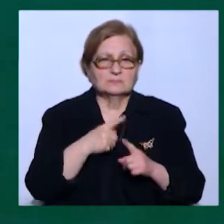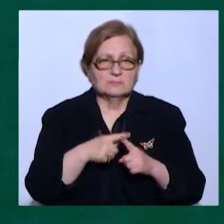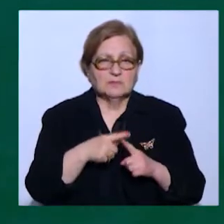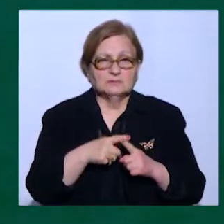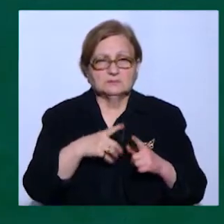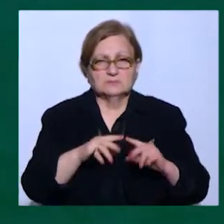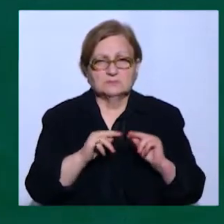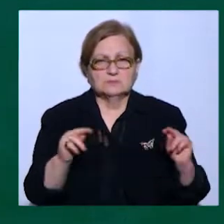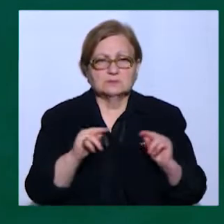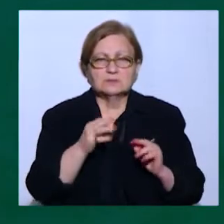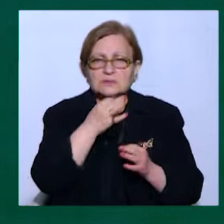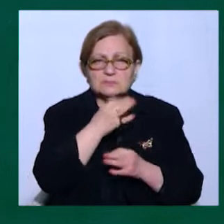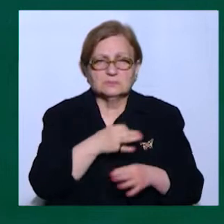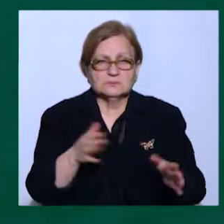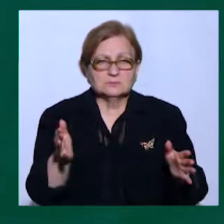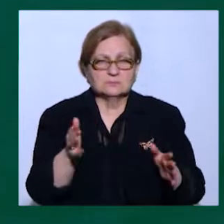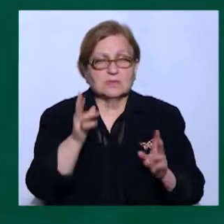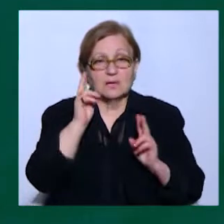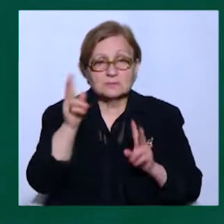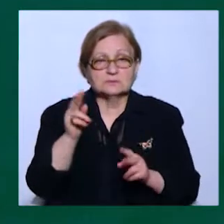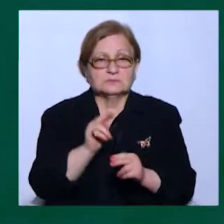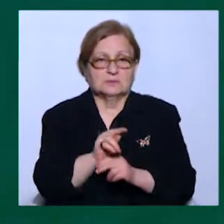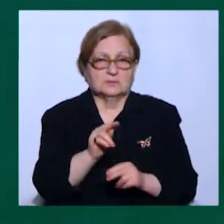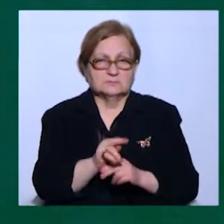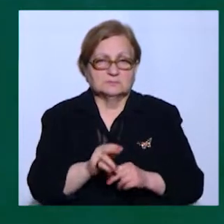მასწავლებელია ნებისმიერი ადამიანი, რომელიც არ იცი და გასწავლის.